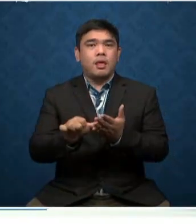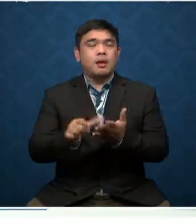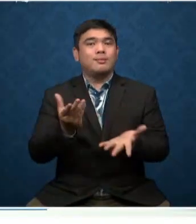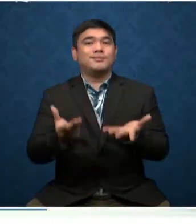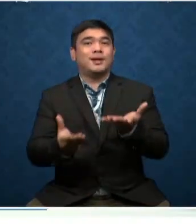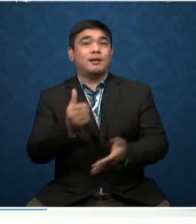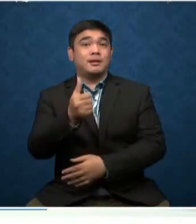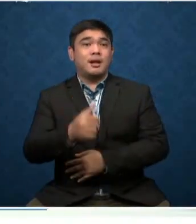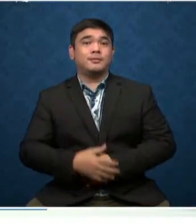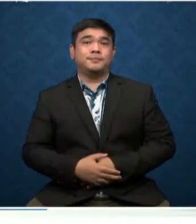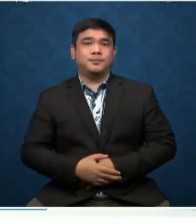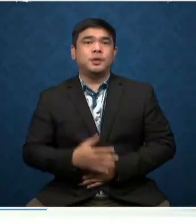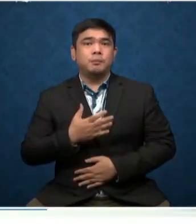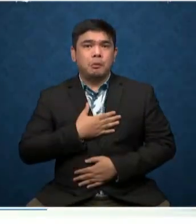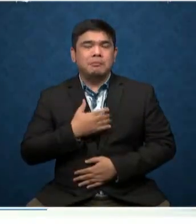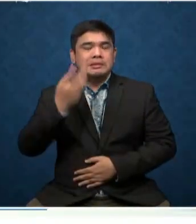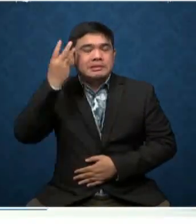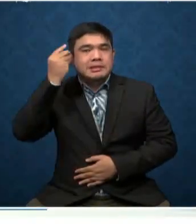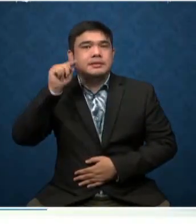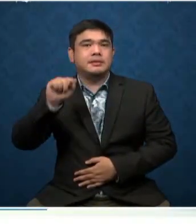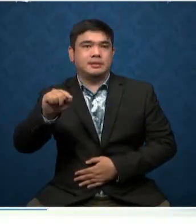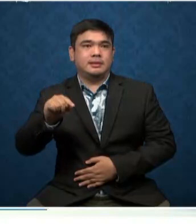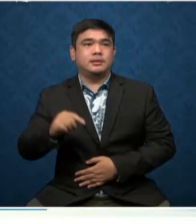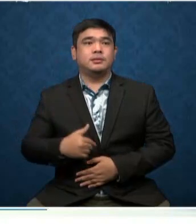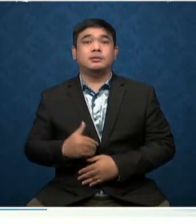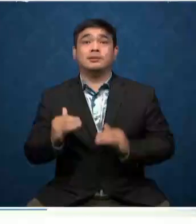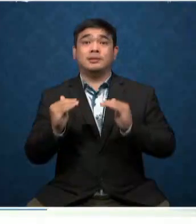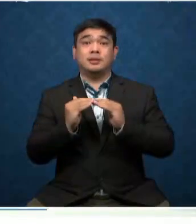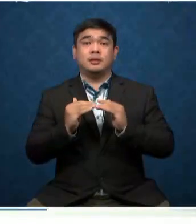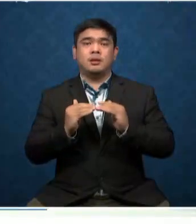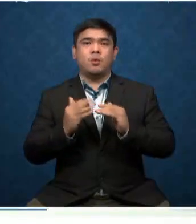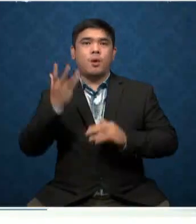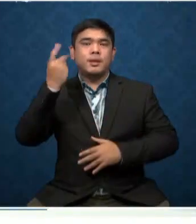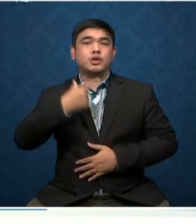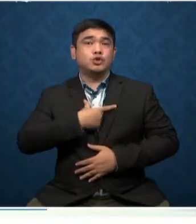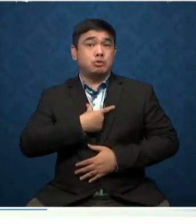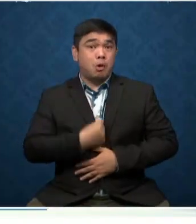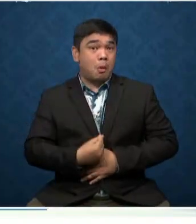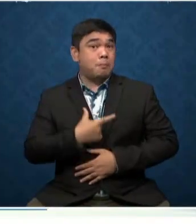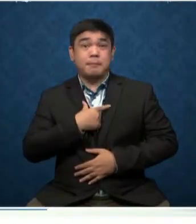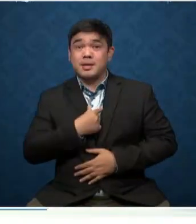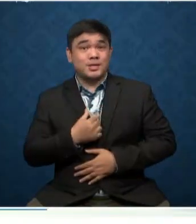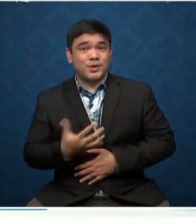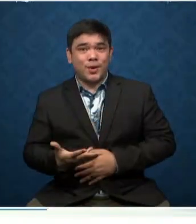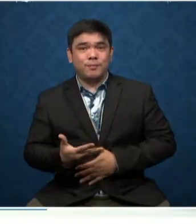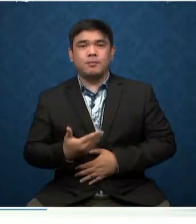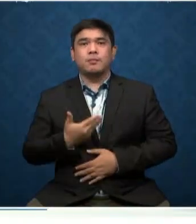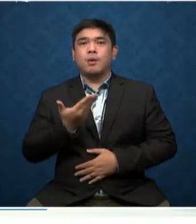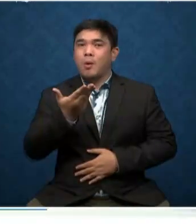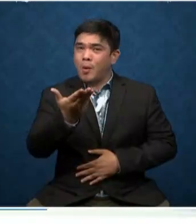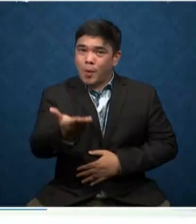ได้ก็เรียนเพื่อนสมาชิกก็ว่าเอกสิทธิ์ในการพิจารณาให้ความเห็นชอบหรือไม่เห็นชอบนี่เป็นเรื่องของท่